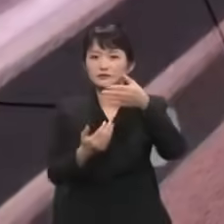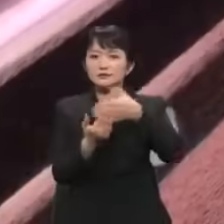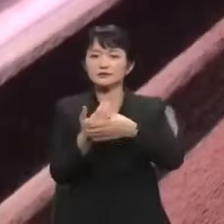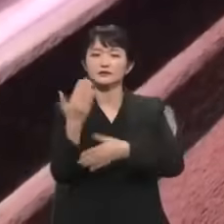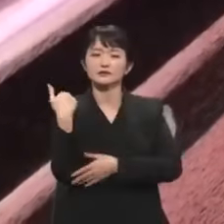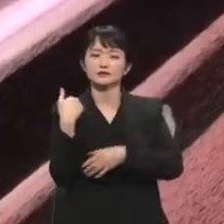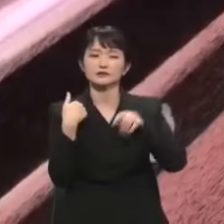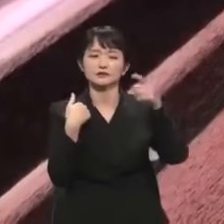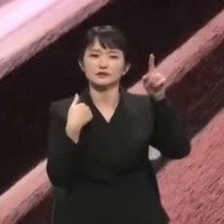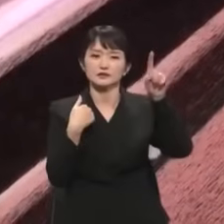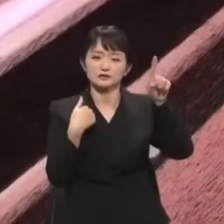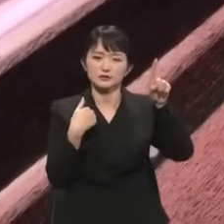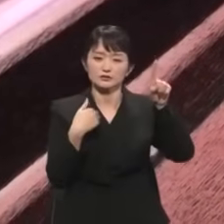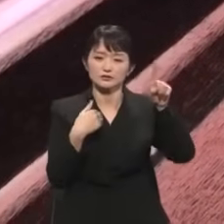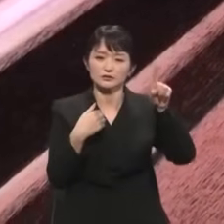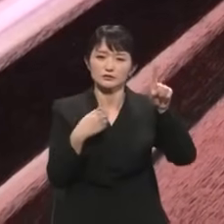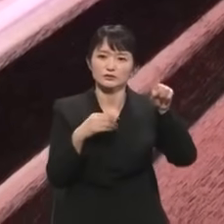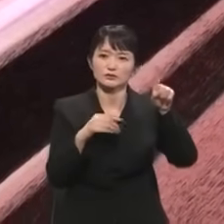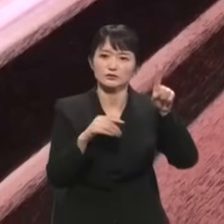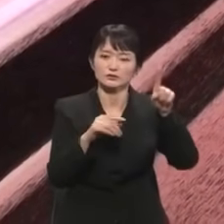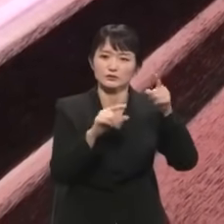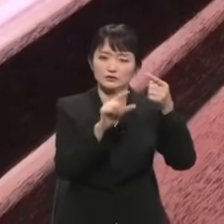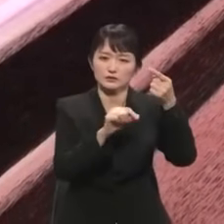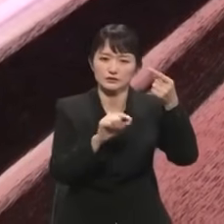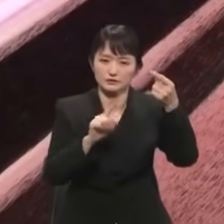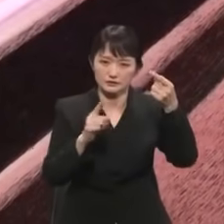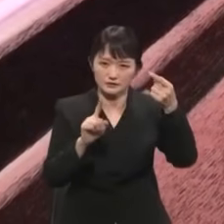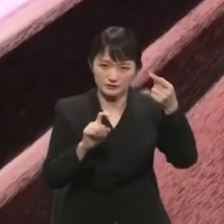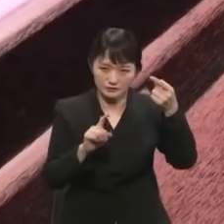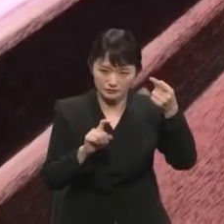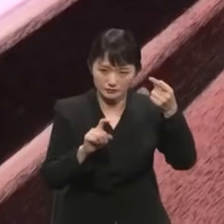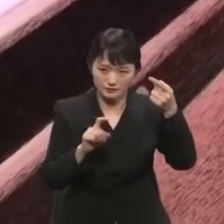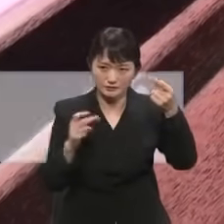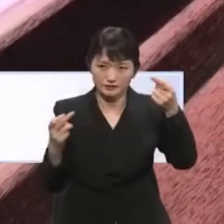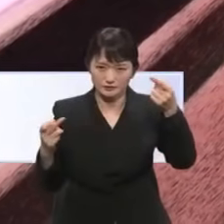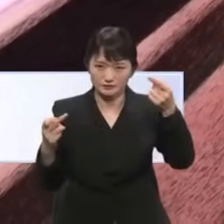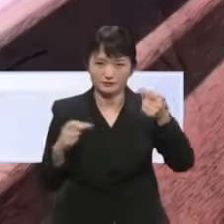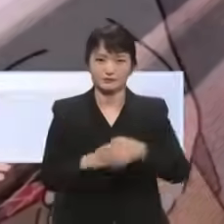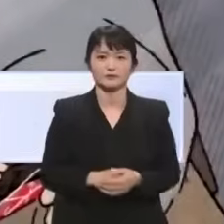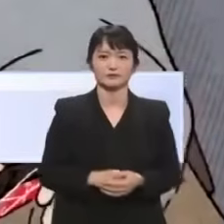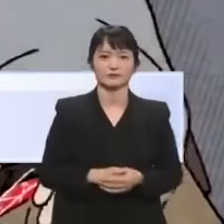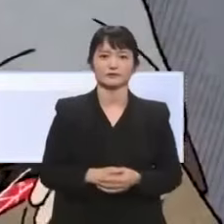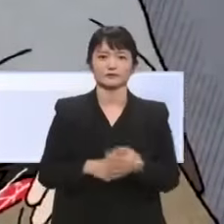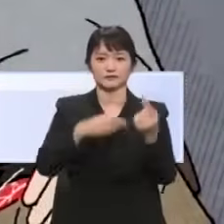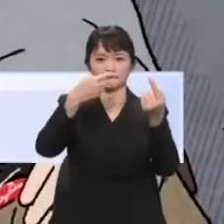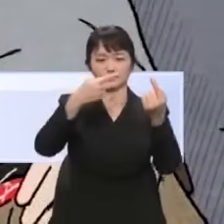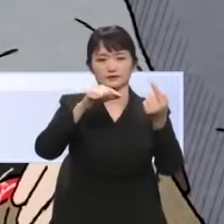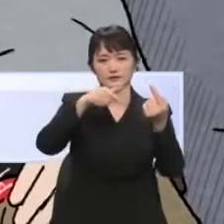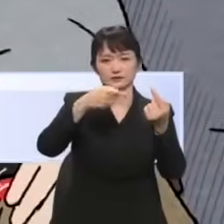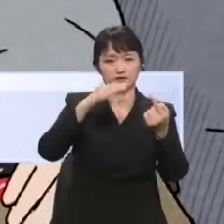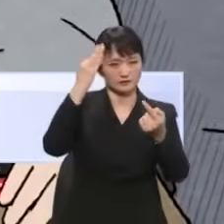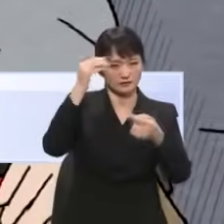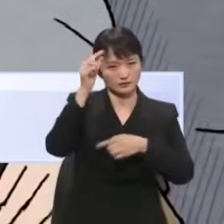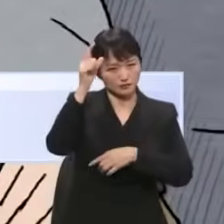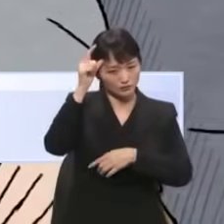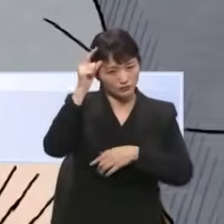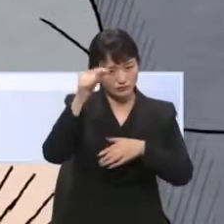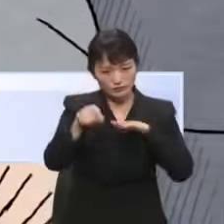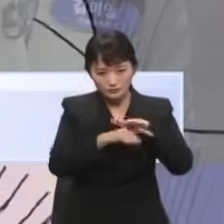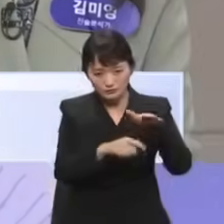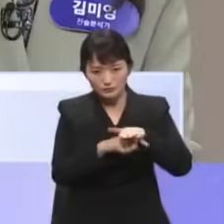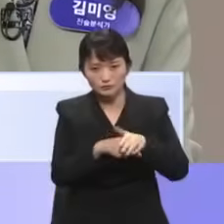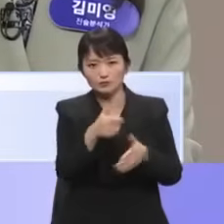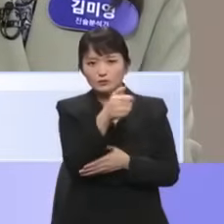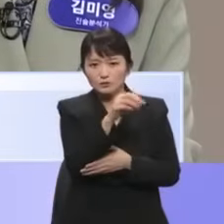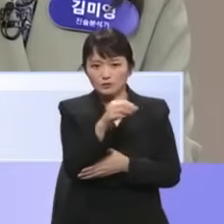10일과 1월 17일 두 차례에 걸쳐서 1등급 한우를 훔쳤습니다네 처음에는 이제 50만 원 어치 그리고 두